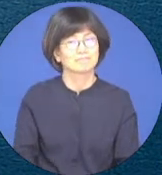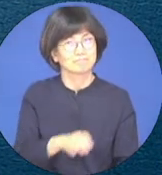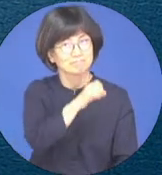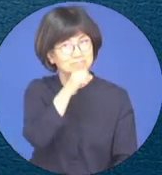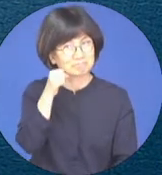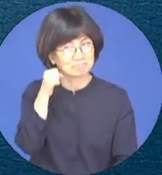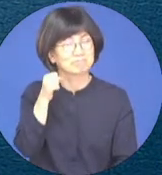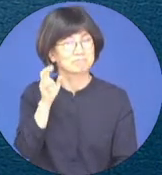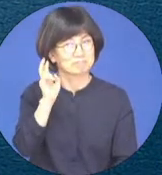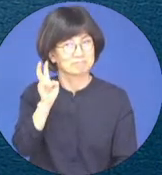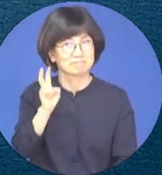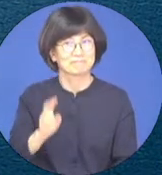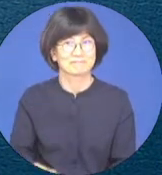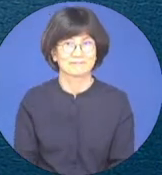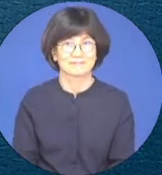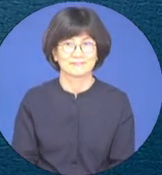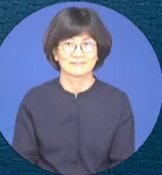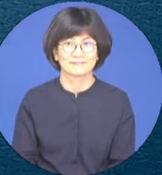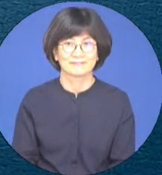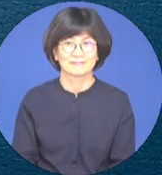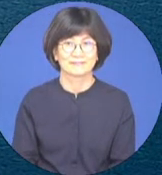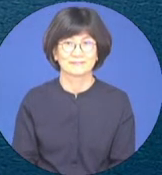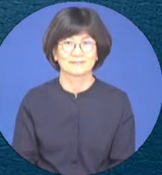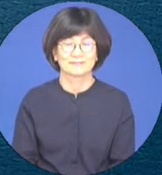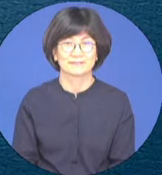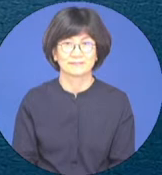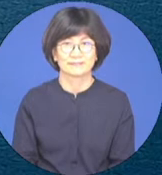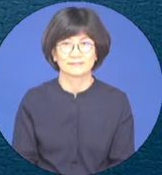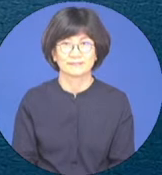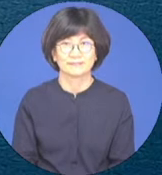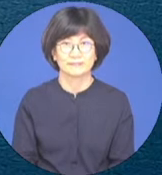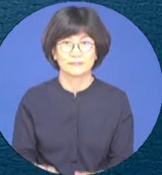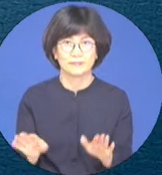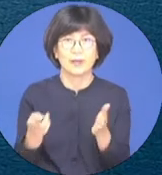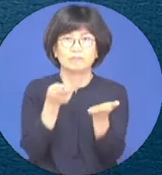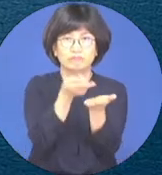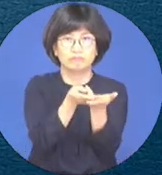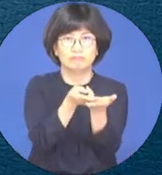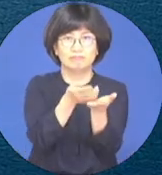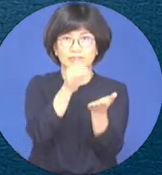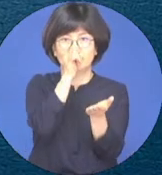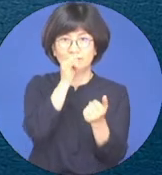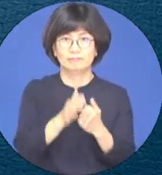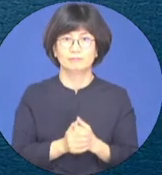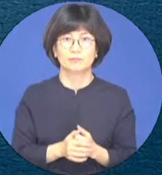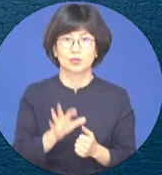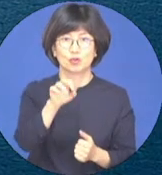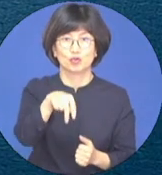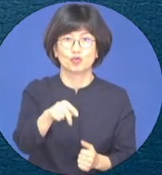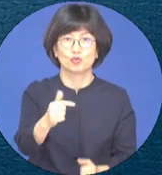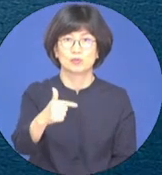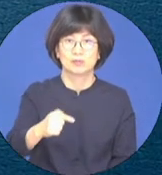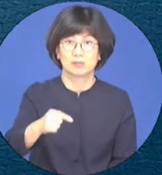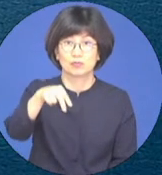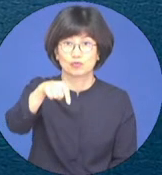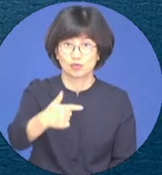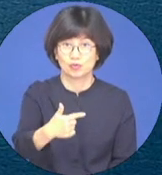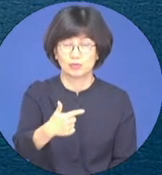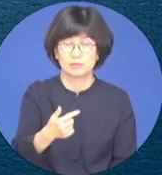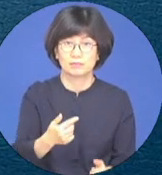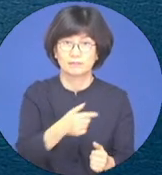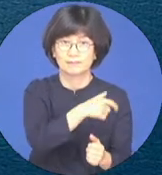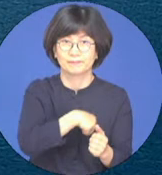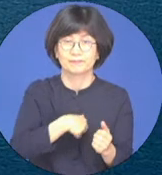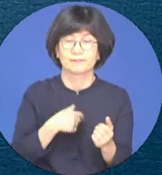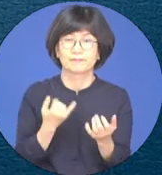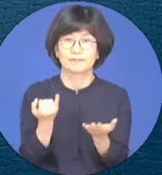있지 않을까 이렇게 생각이 됩니다. 입원하신 분이 있습니다. 윤순 집사님이 이제 이렇게